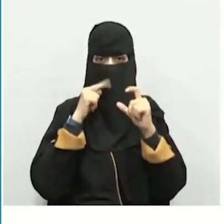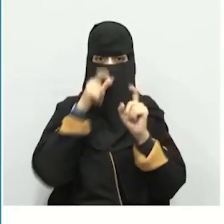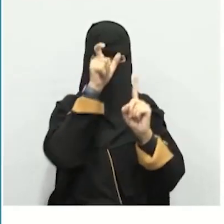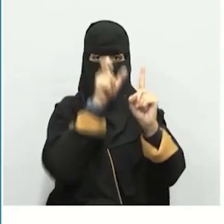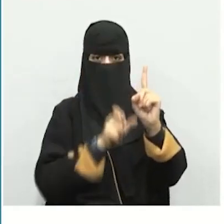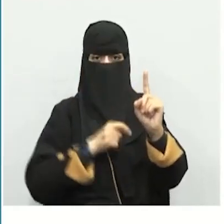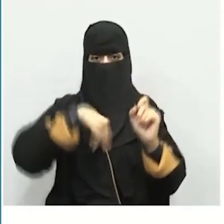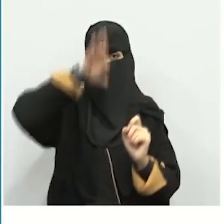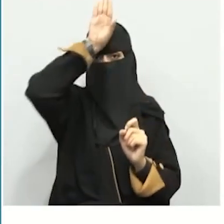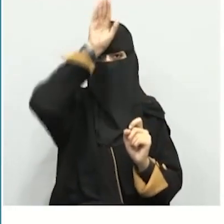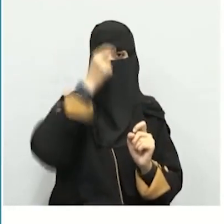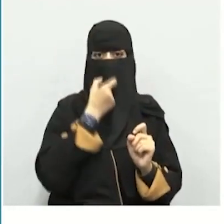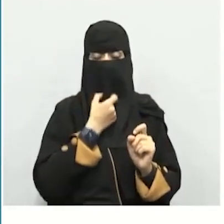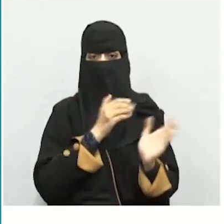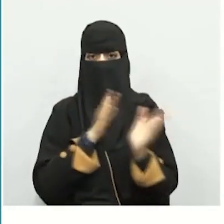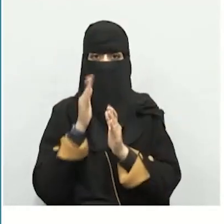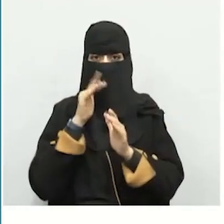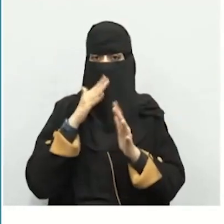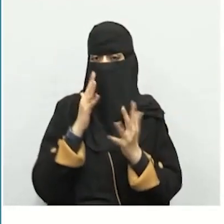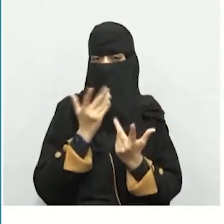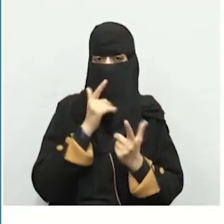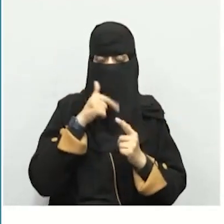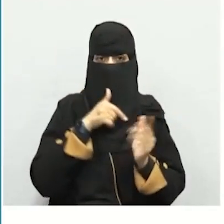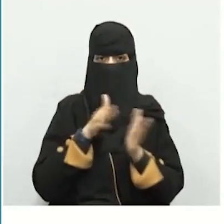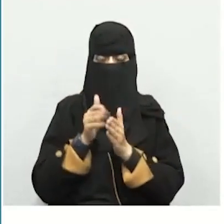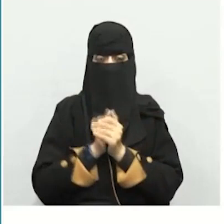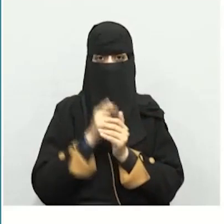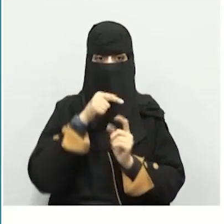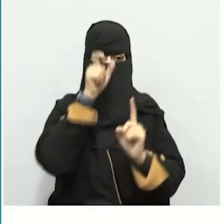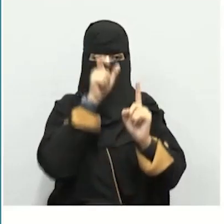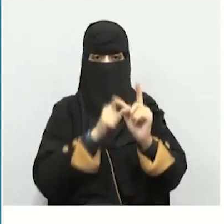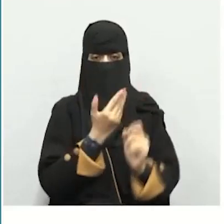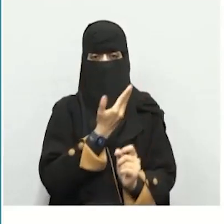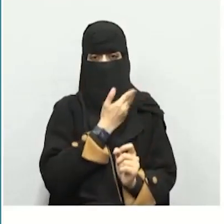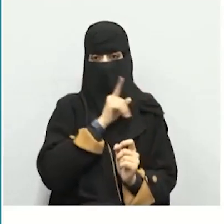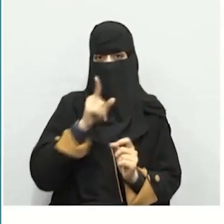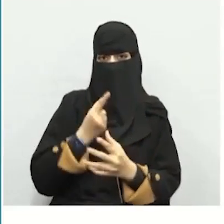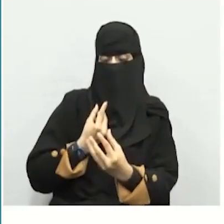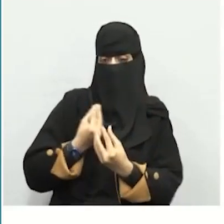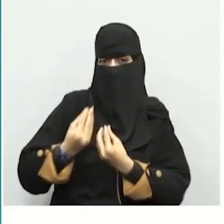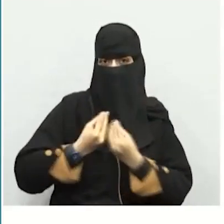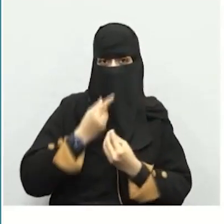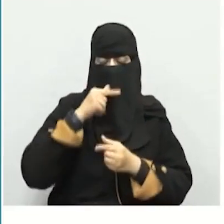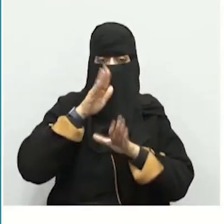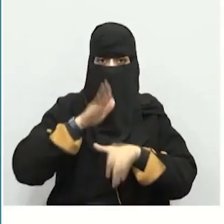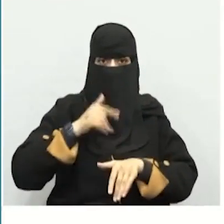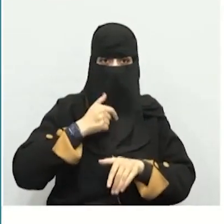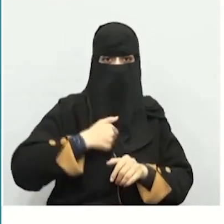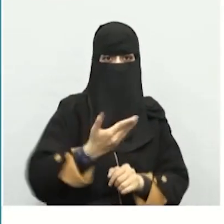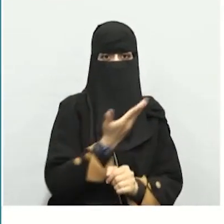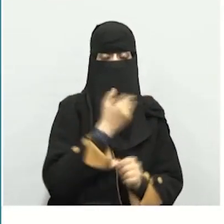شخصية خادم الحرمين الشريفين الملك سلمان بن عبد العزيز آل سعود شخصية مؤثرة وفاعلة، ولها نتائجها العظيمة